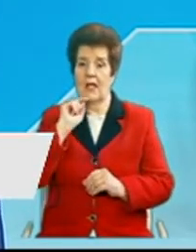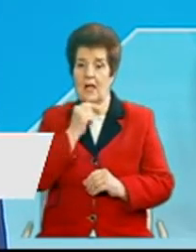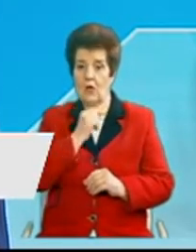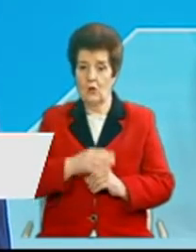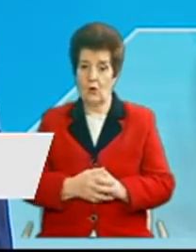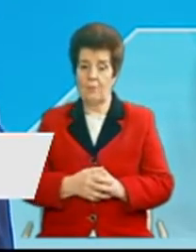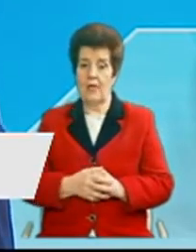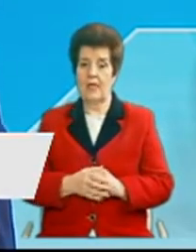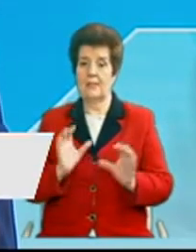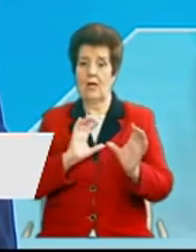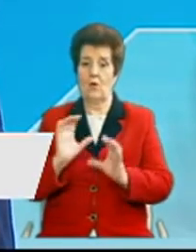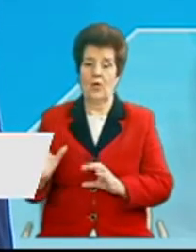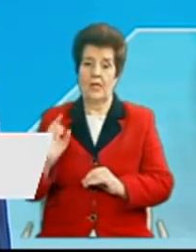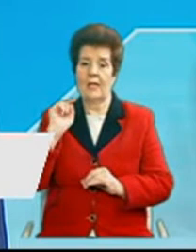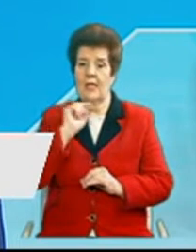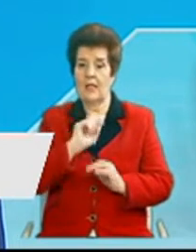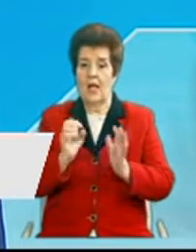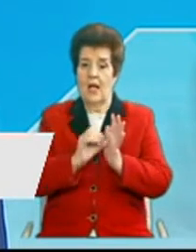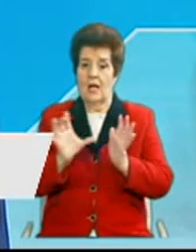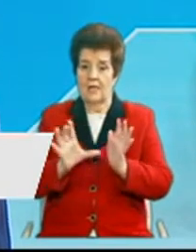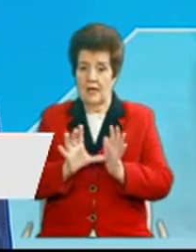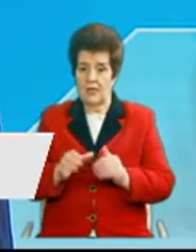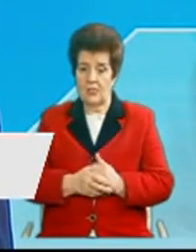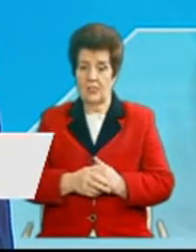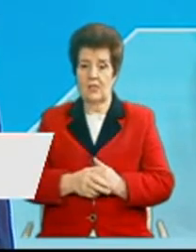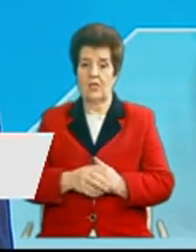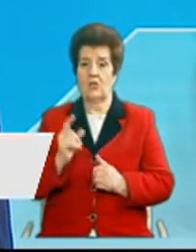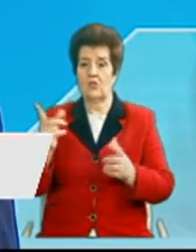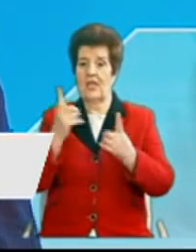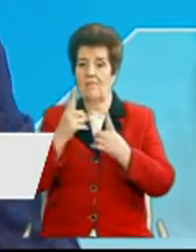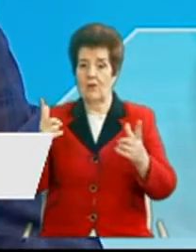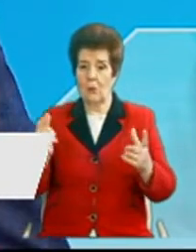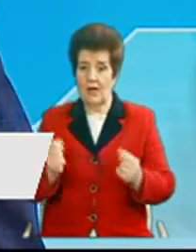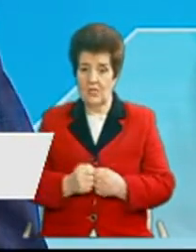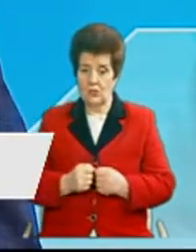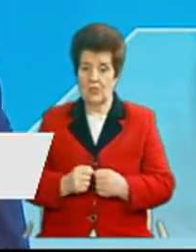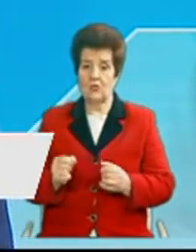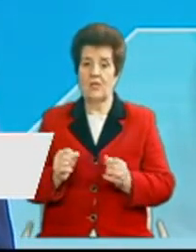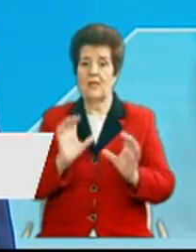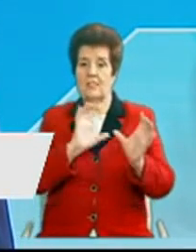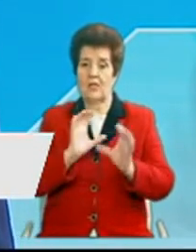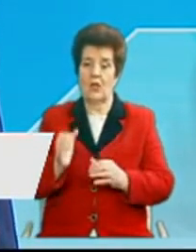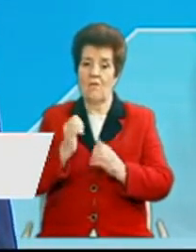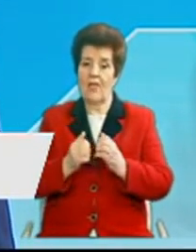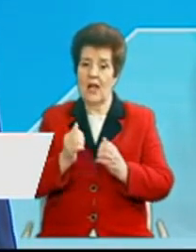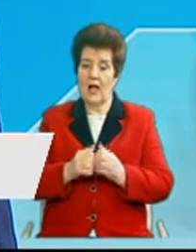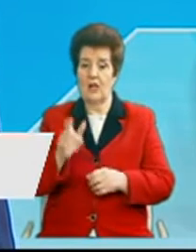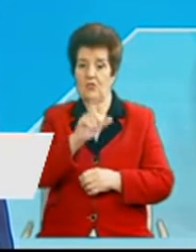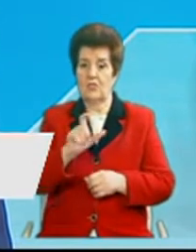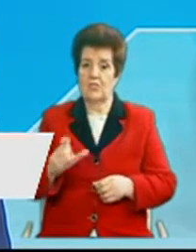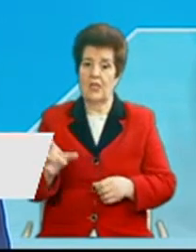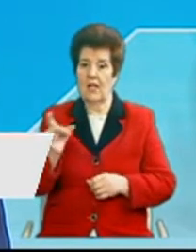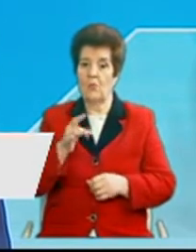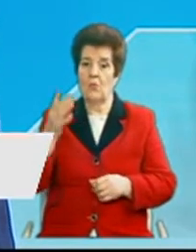și securitatea energetică și securitatea informațională și securitatea fiecărui cetățean al Republicii